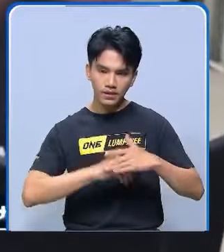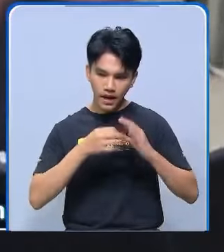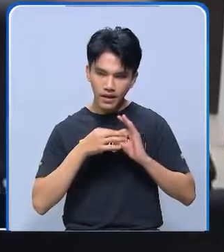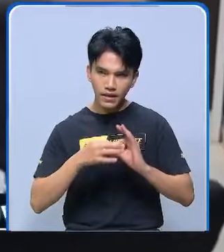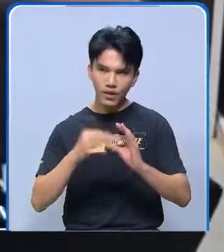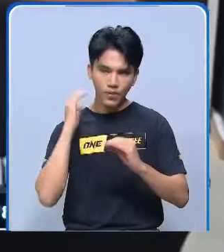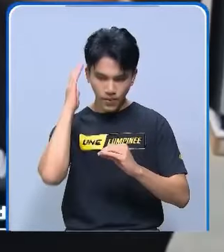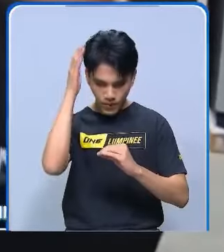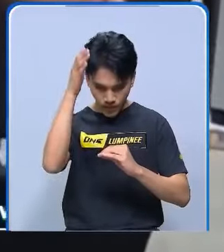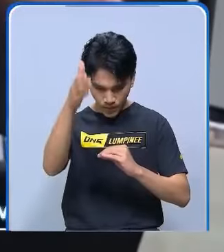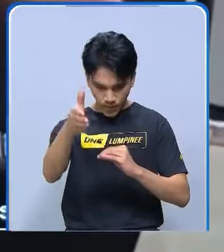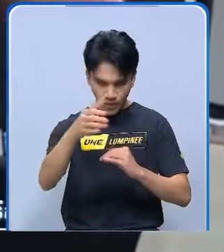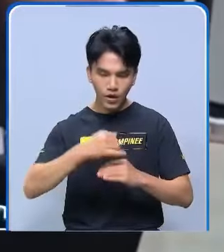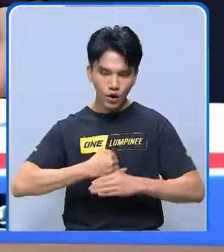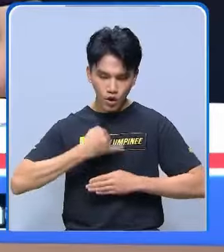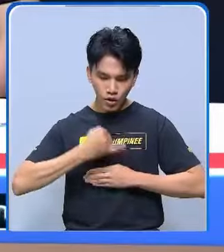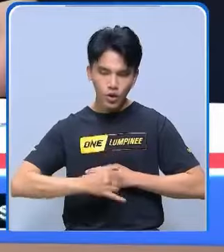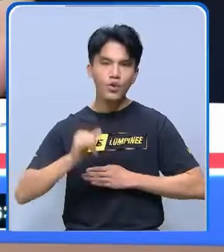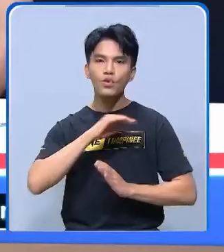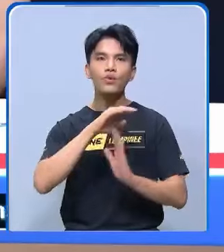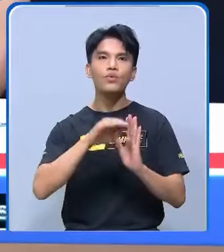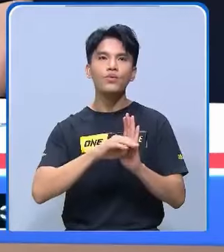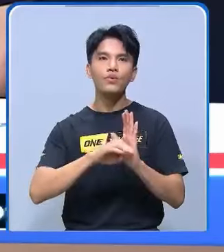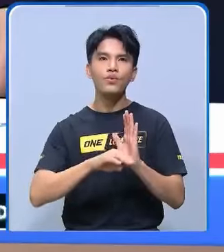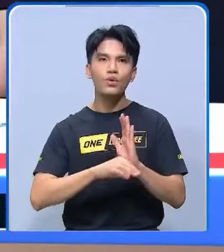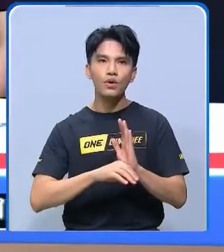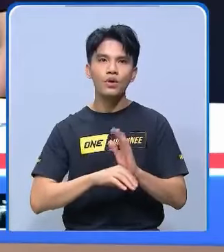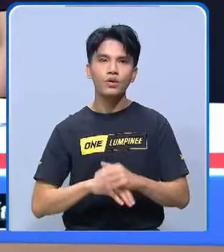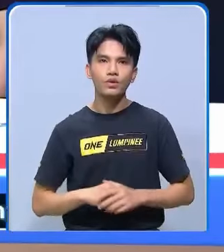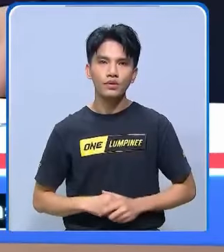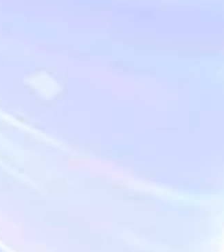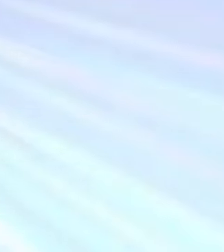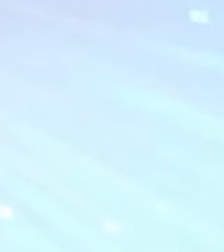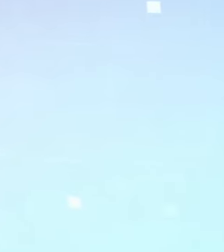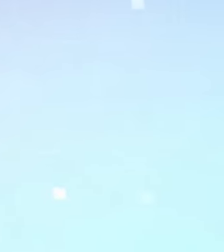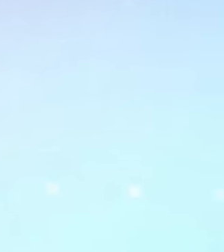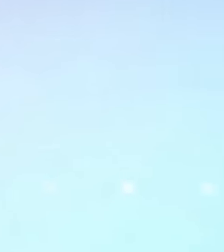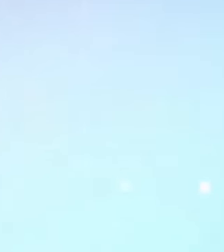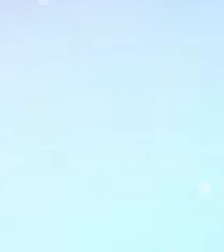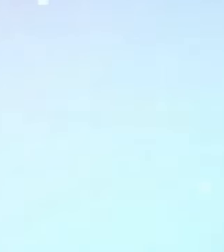บแค่นี้เบื้องต้นก็เป็นตามขั้นตอนเจอข้อหาไหนเข้าข่ายก่อนก็แจ้งไปก่อน